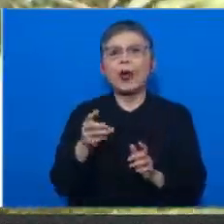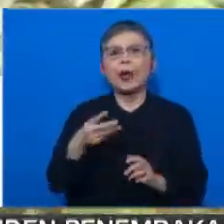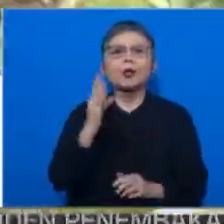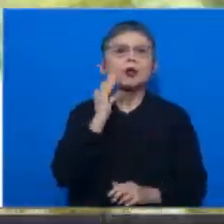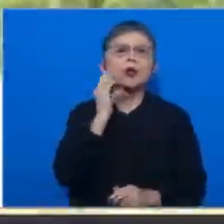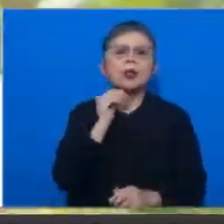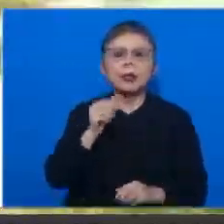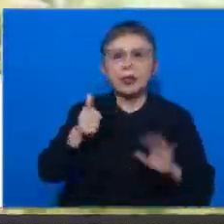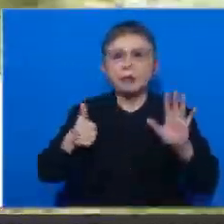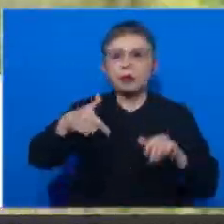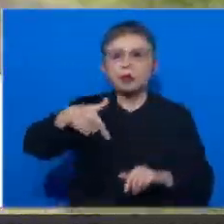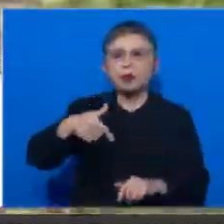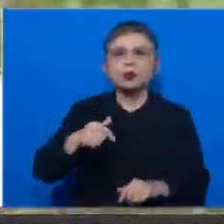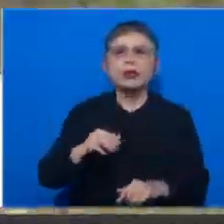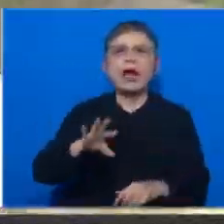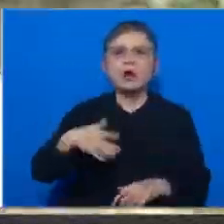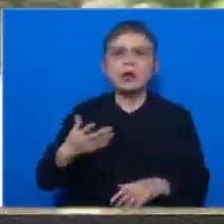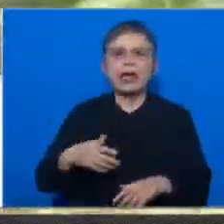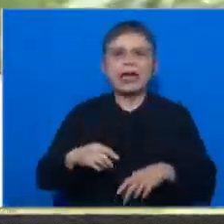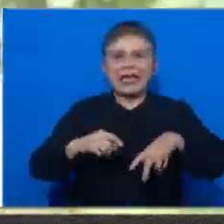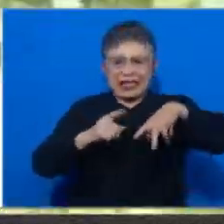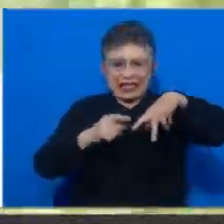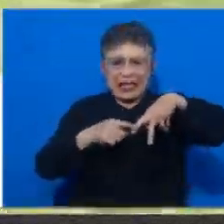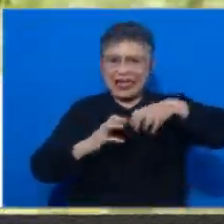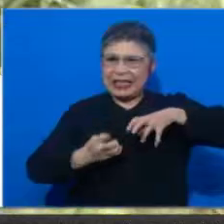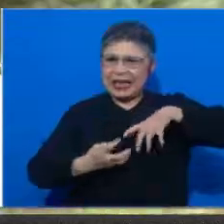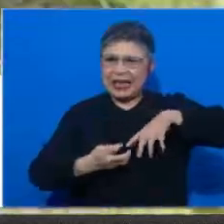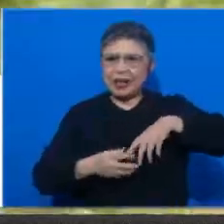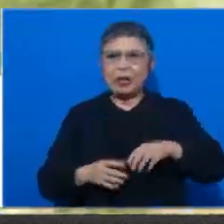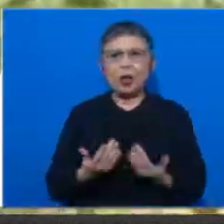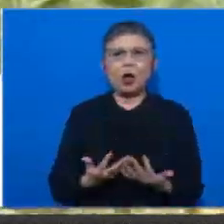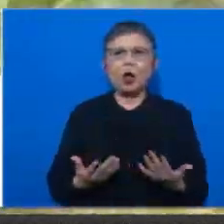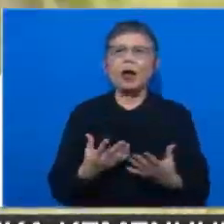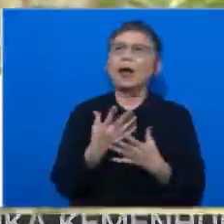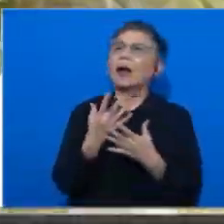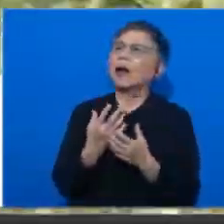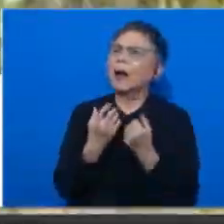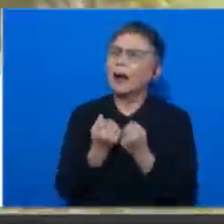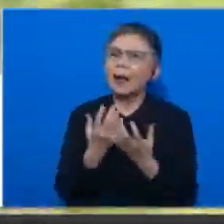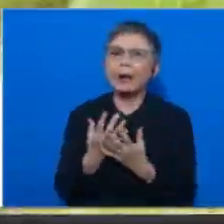tahun yang sudah sebulan tidak bisa bangun lantaran sakit di kaki. Warga berharap pemerintah mengetahui